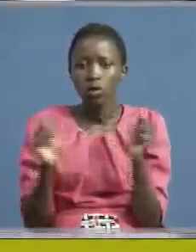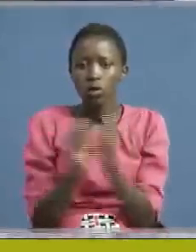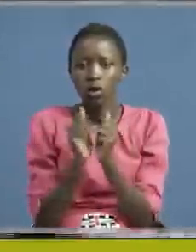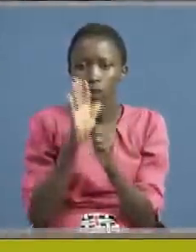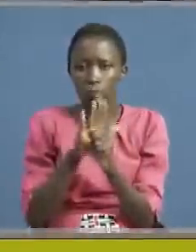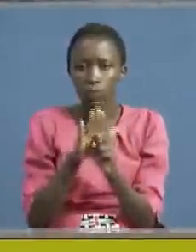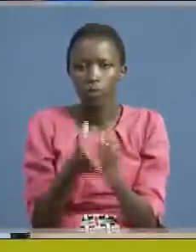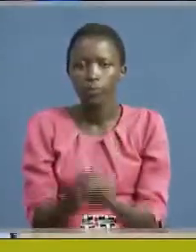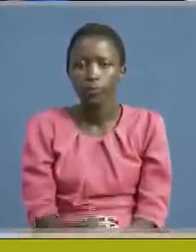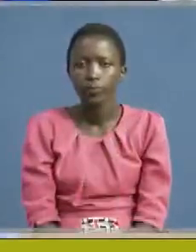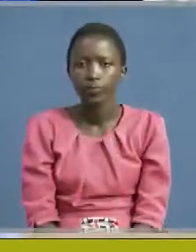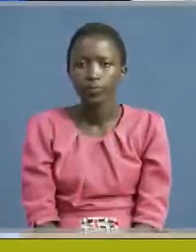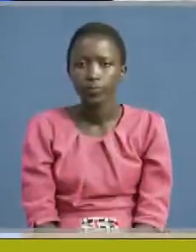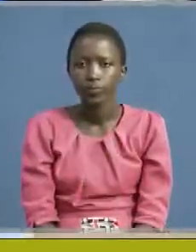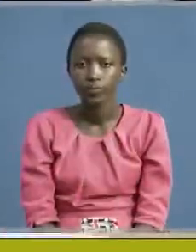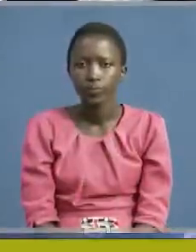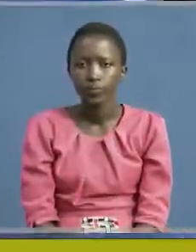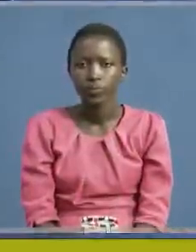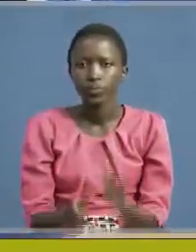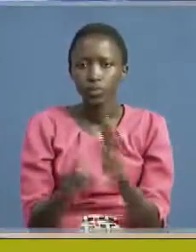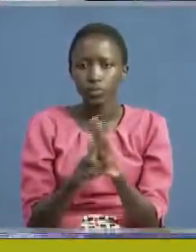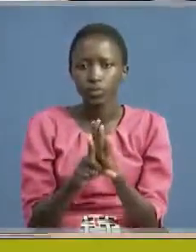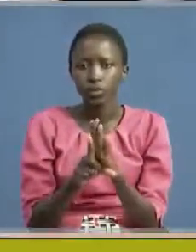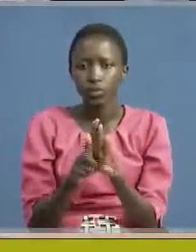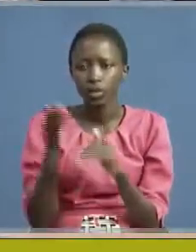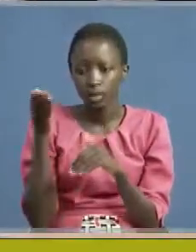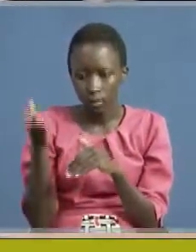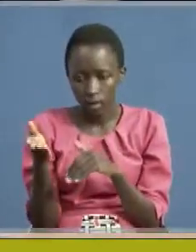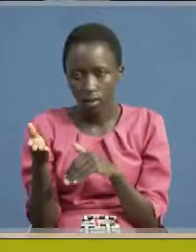barabarani. Juni sheria yenye ilikuwa